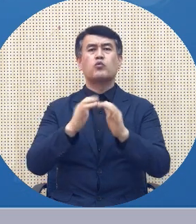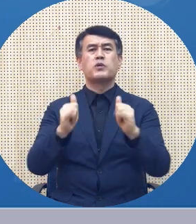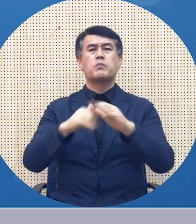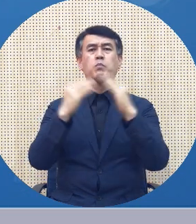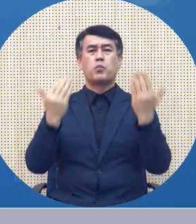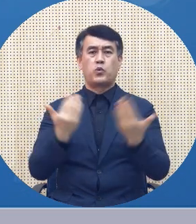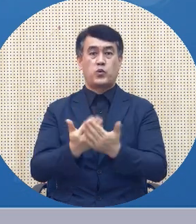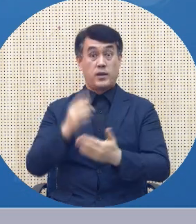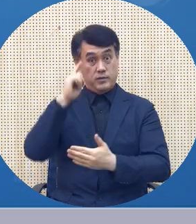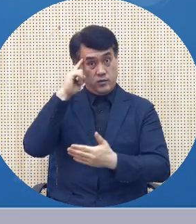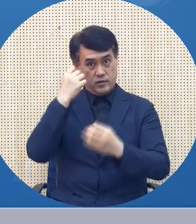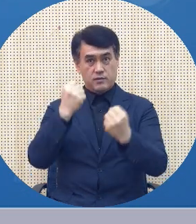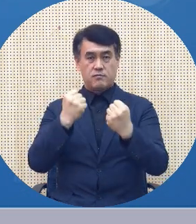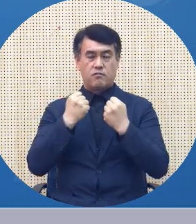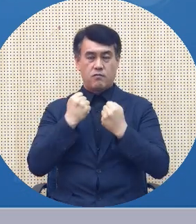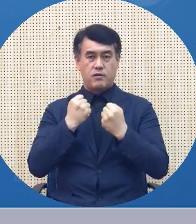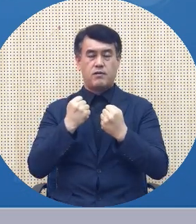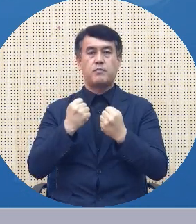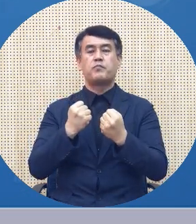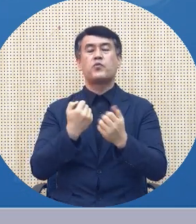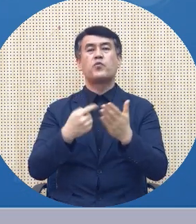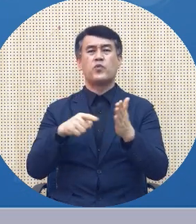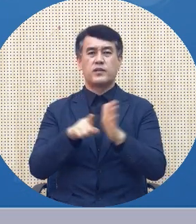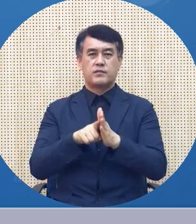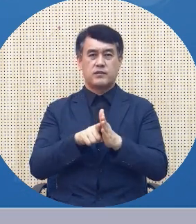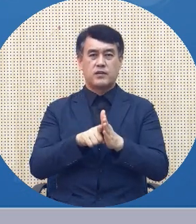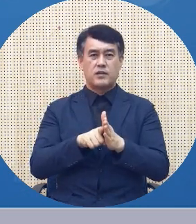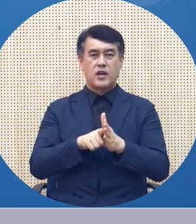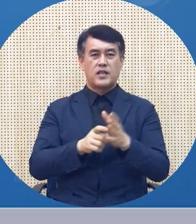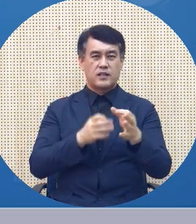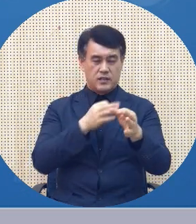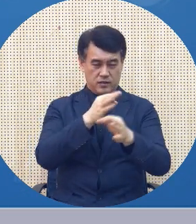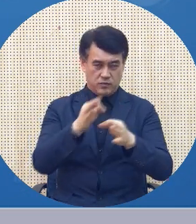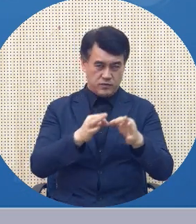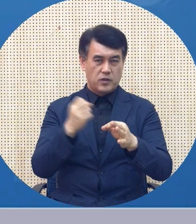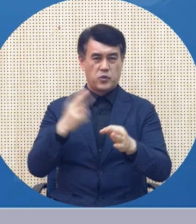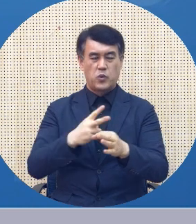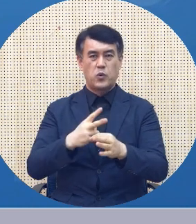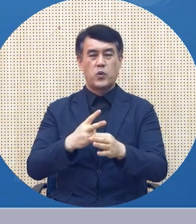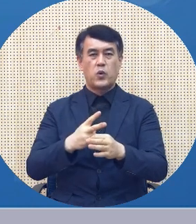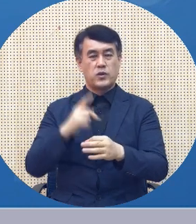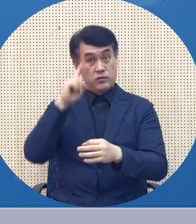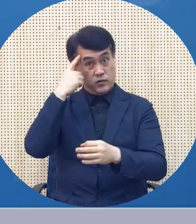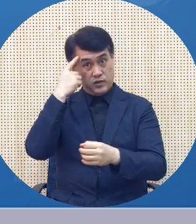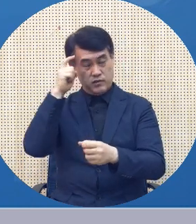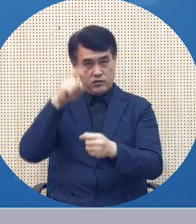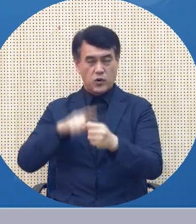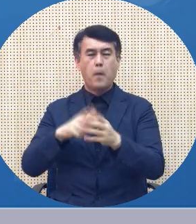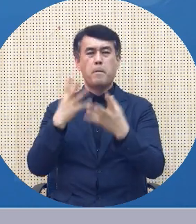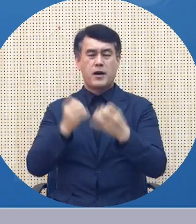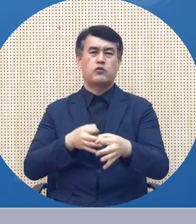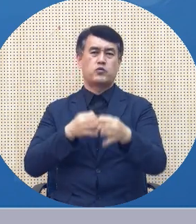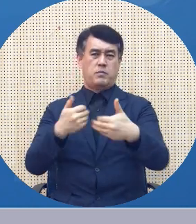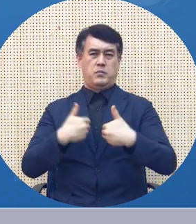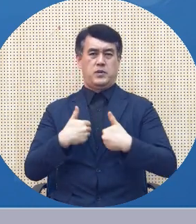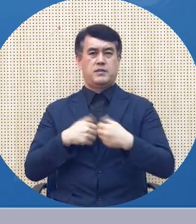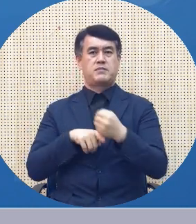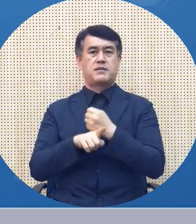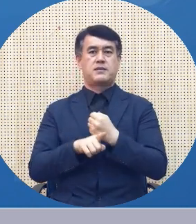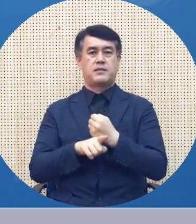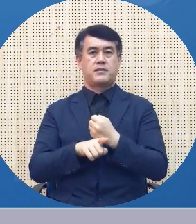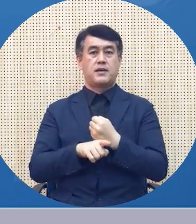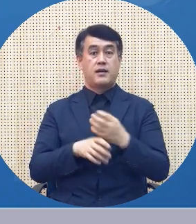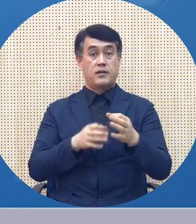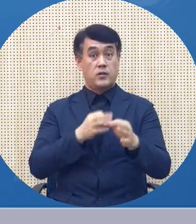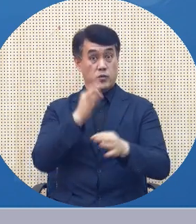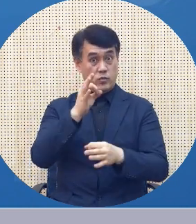모두의 정신건강 증진을 위해 재정적으로나 정서적으로 많은 투자가 이루어져야 한다는 의미입니다. 재정적